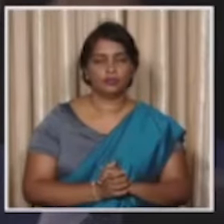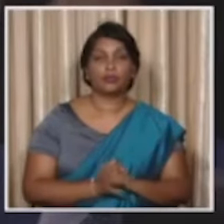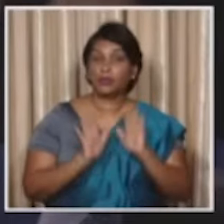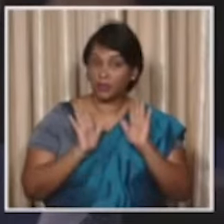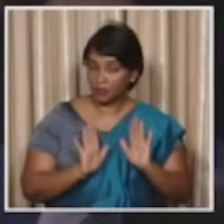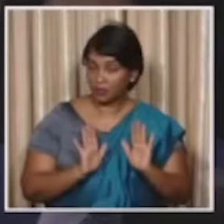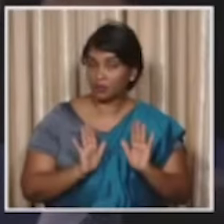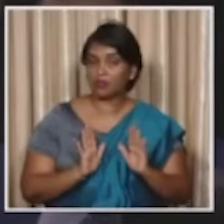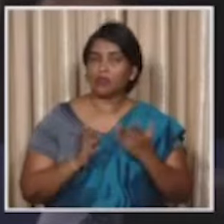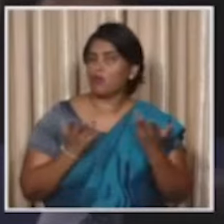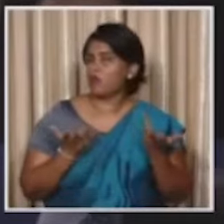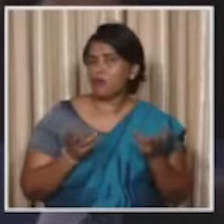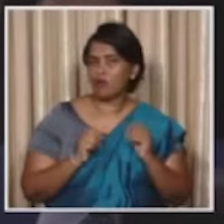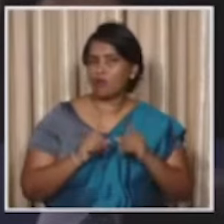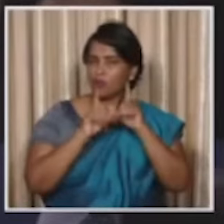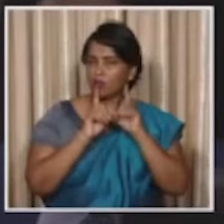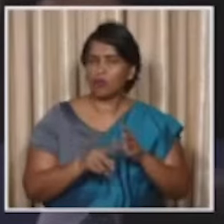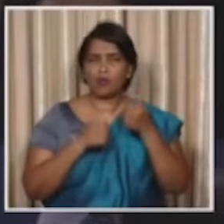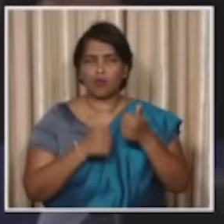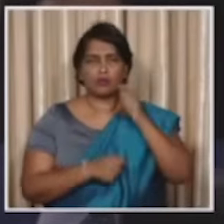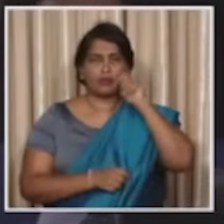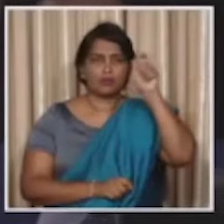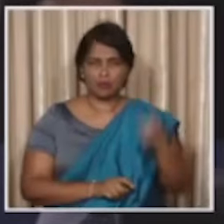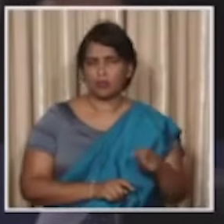හැබැයි කොහොමද මේ වගේ සුන්දර